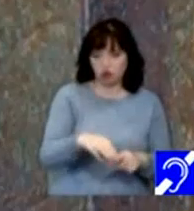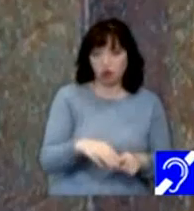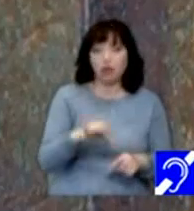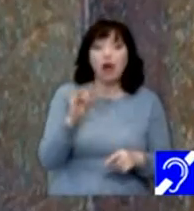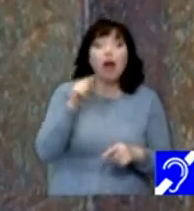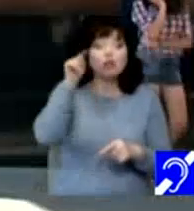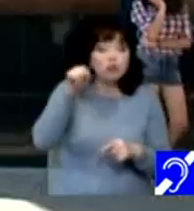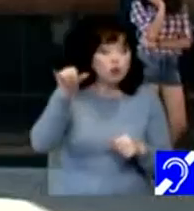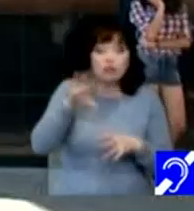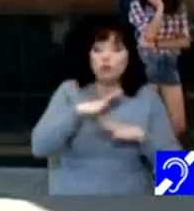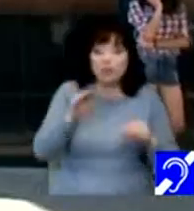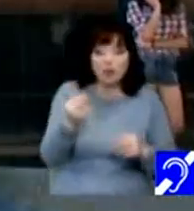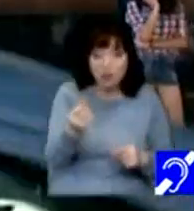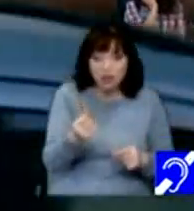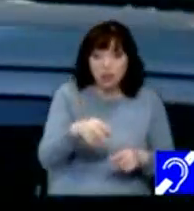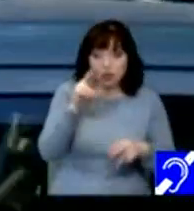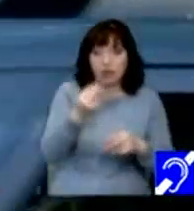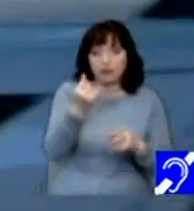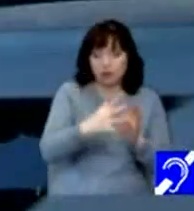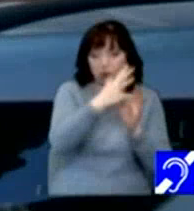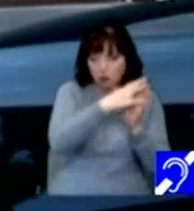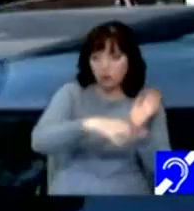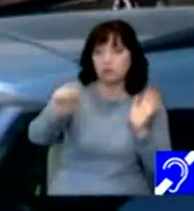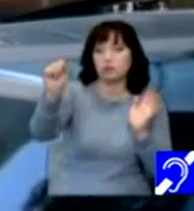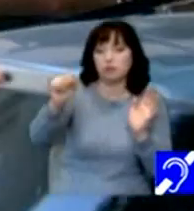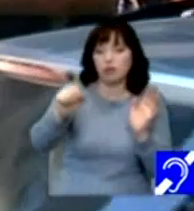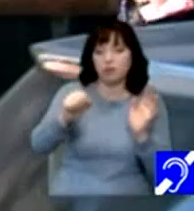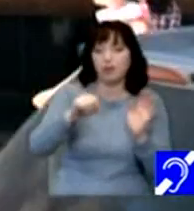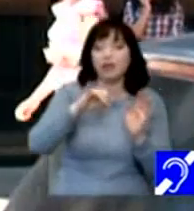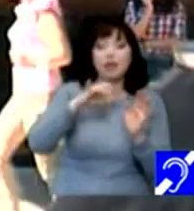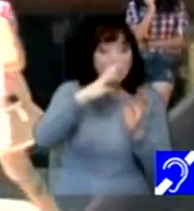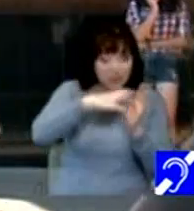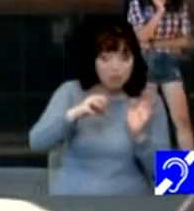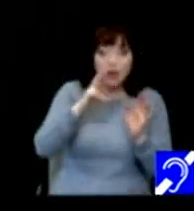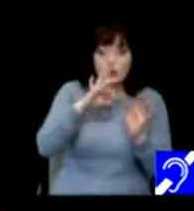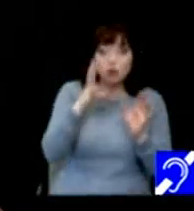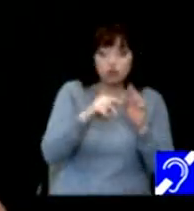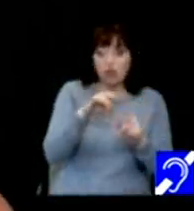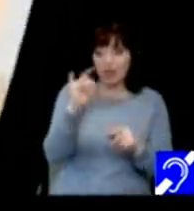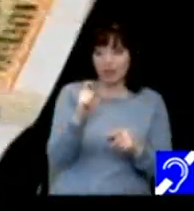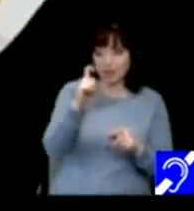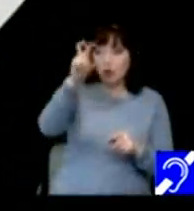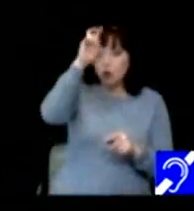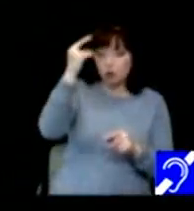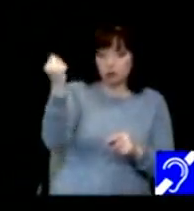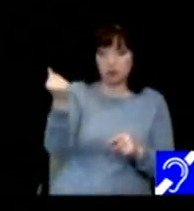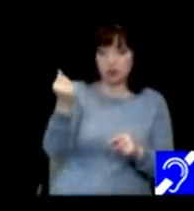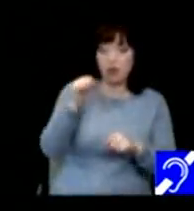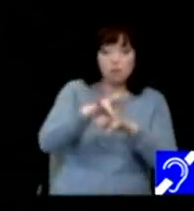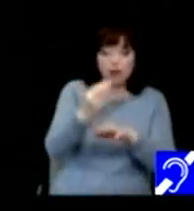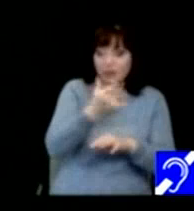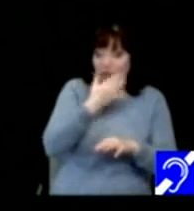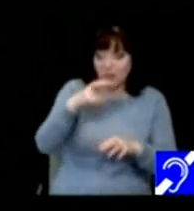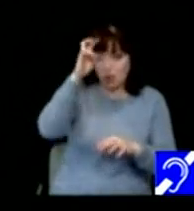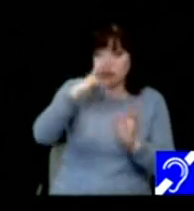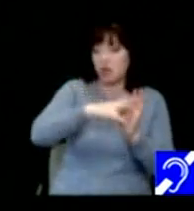Unibank nu dispunea de mijloace financiare, banii au fost eliberați din contul garanțiilor de stat. Fapta a fost comisă în condițiile în care informația